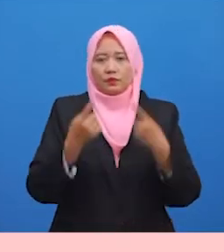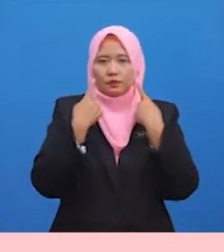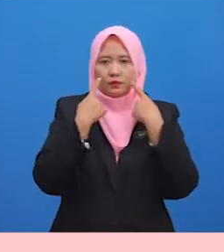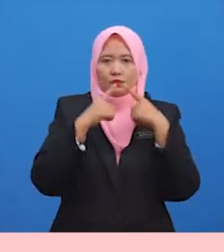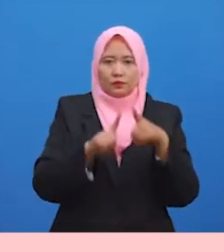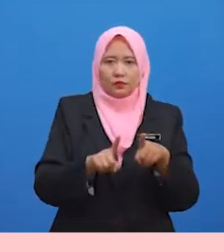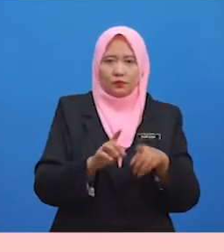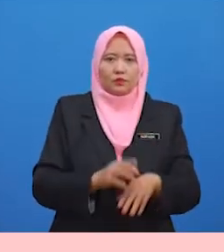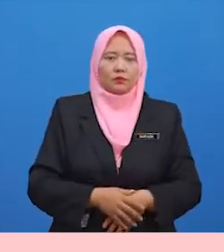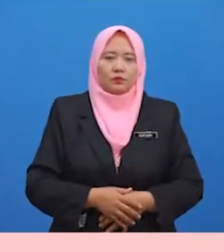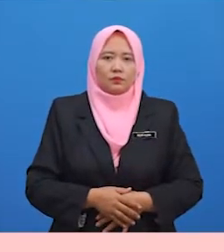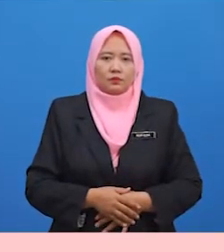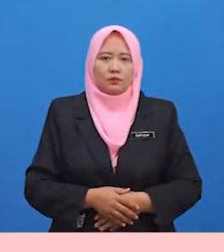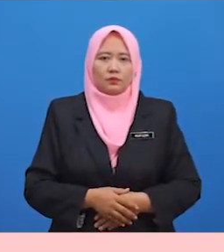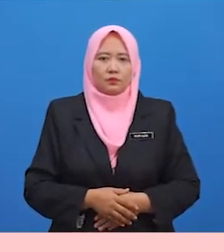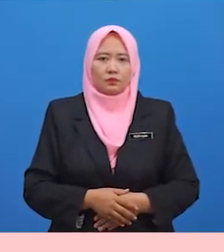Jawapannya ialah